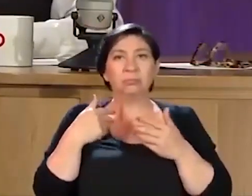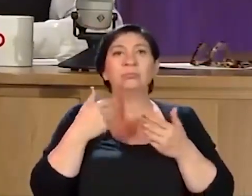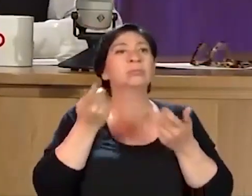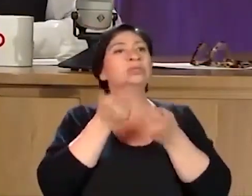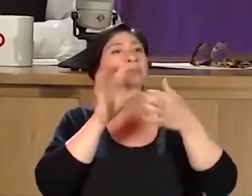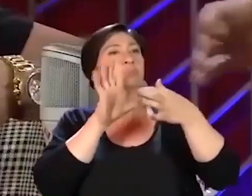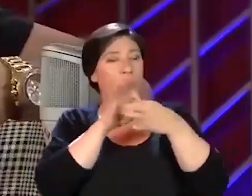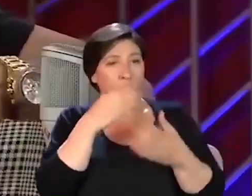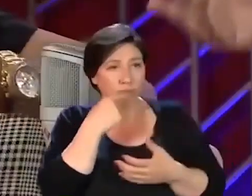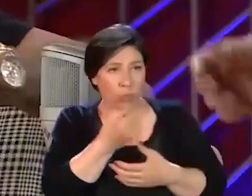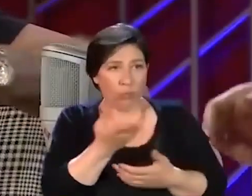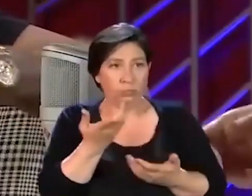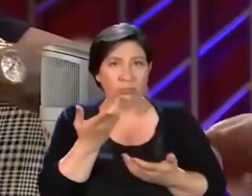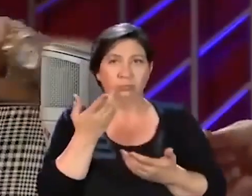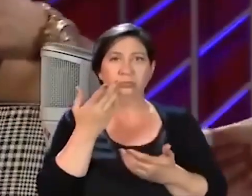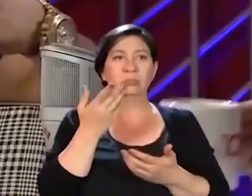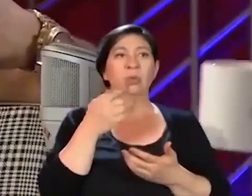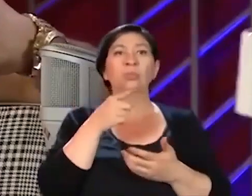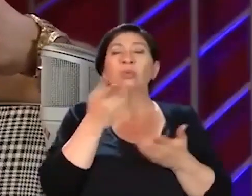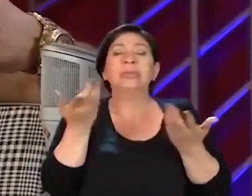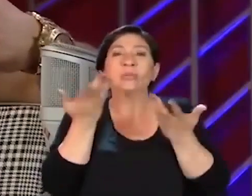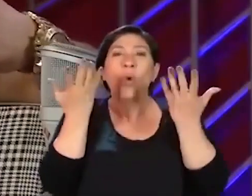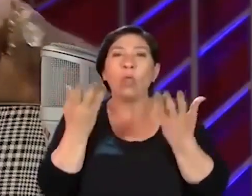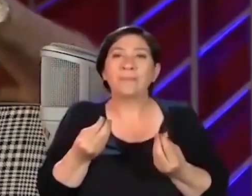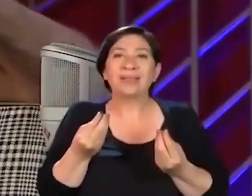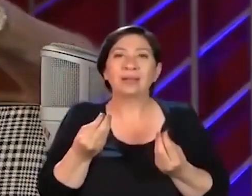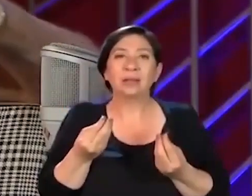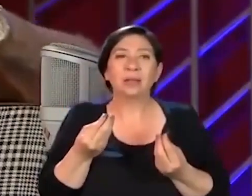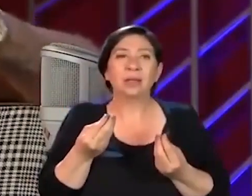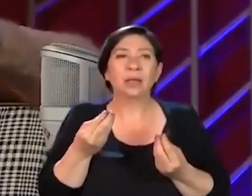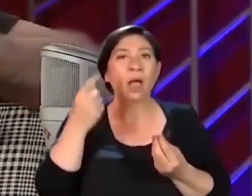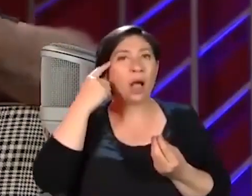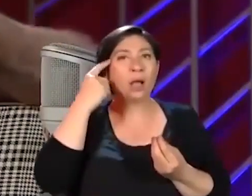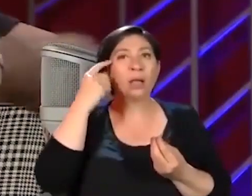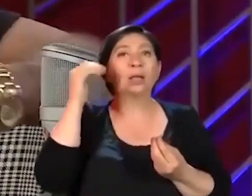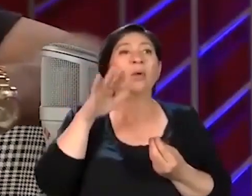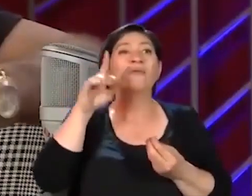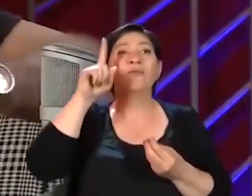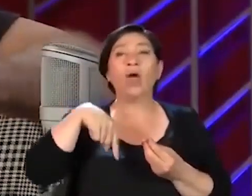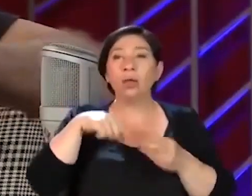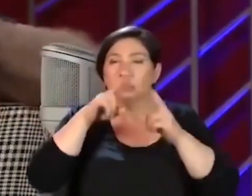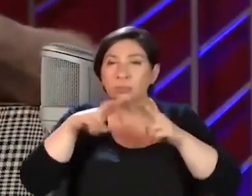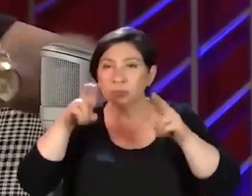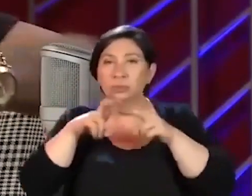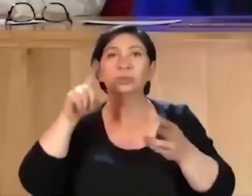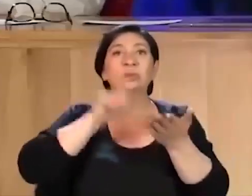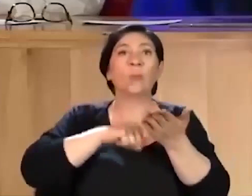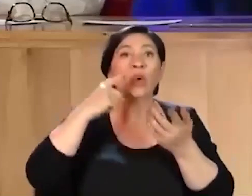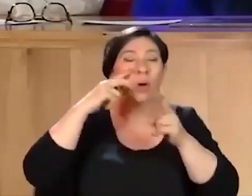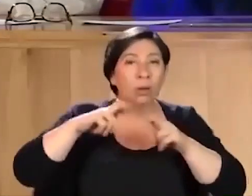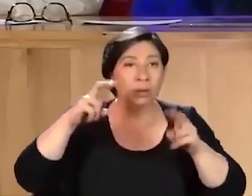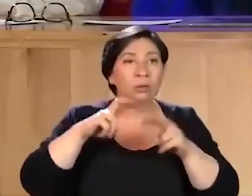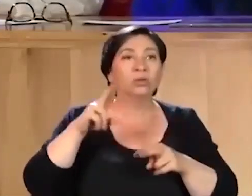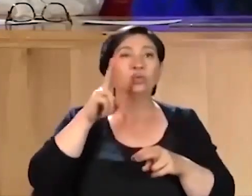telefonu insanlar aracımız Arıyorum seni bunların nasıl olabildiği akılları ermiyor vergi dairelerinde bakılıyor toplara